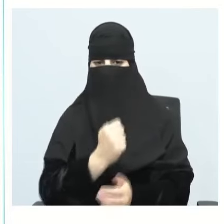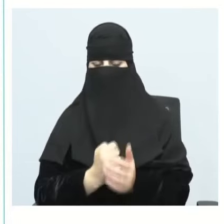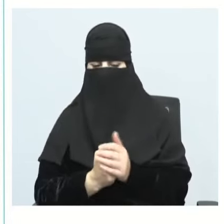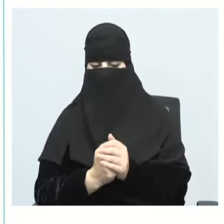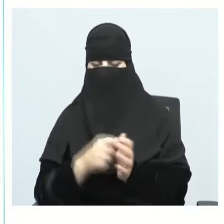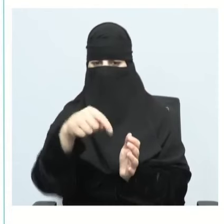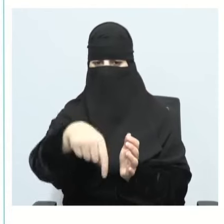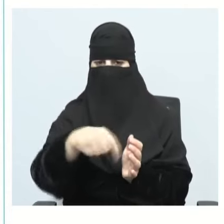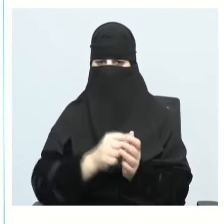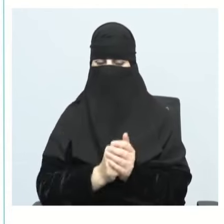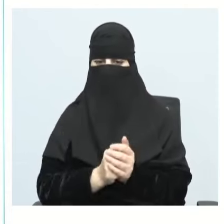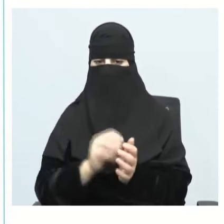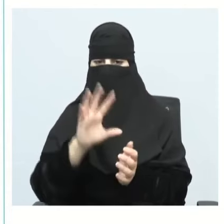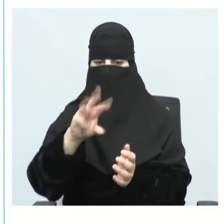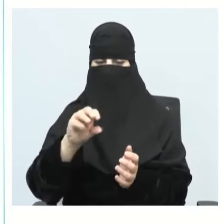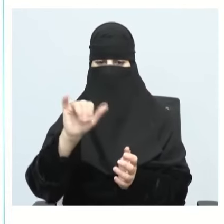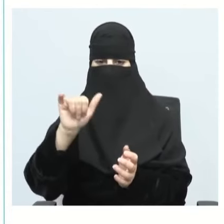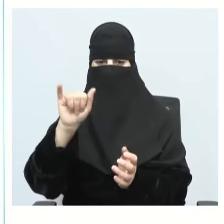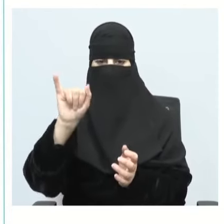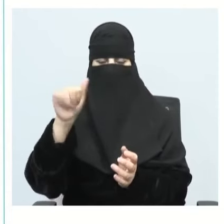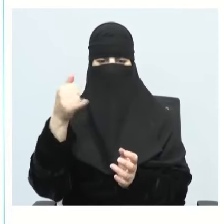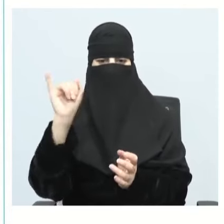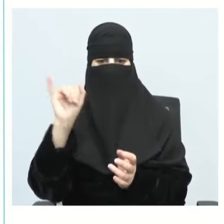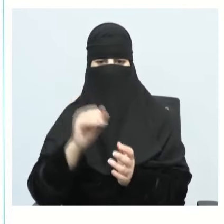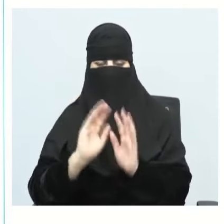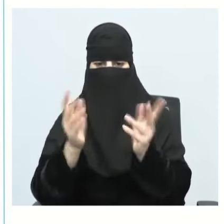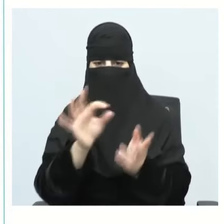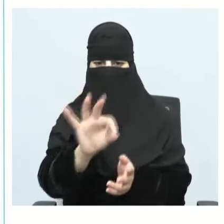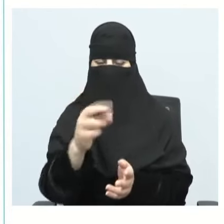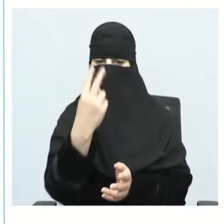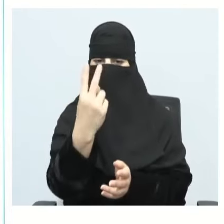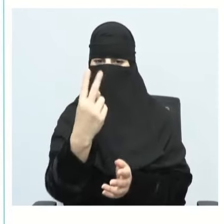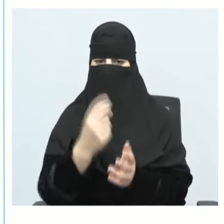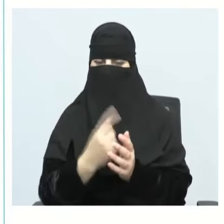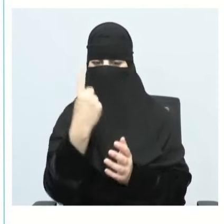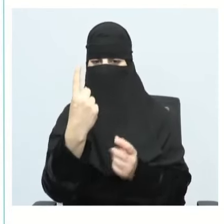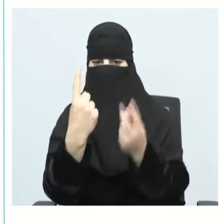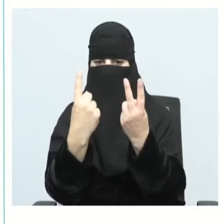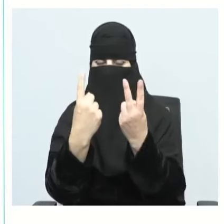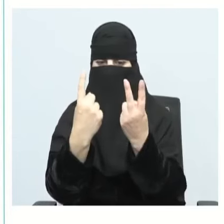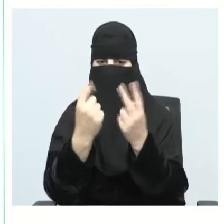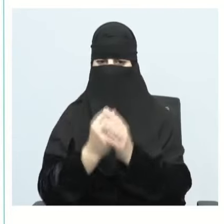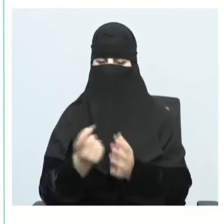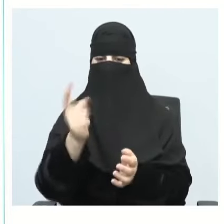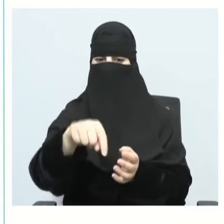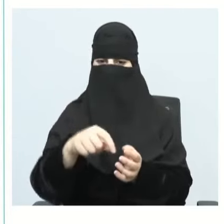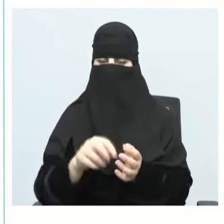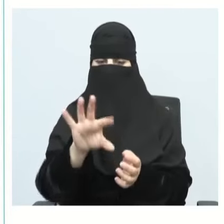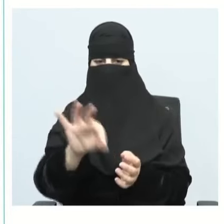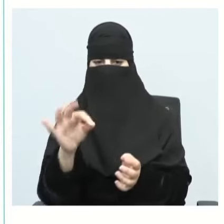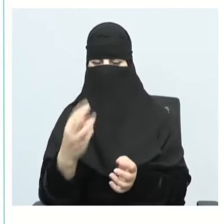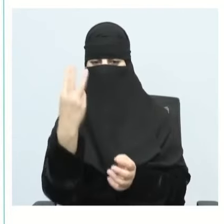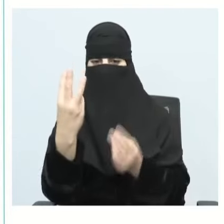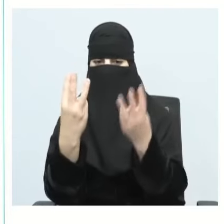الان هي تختار اثنين يعني ما تختار الاربعه كلهم راح تختار مثلا واحد واثنين مره ثانيه